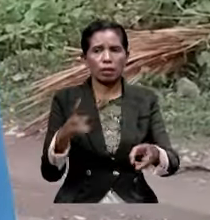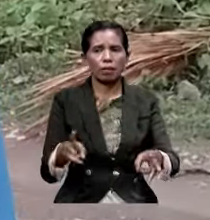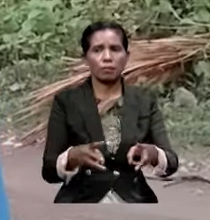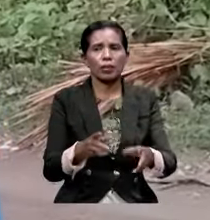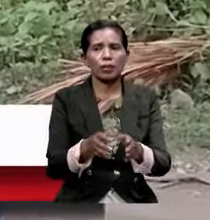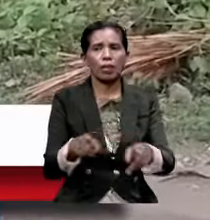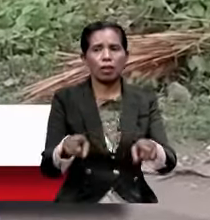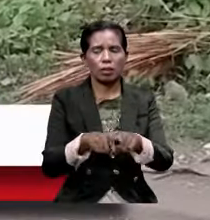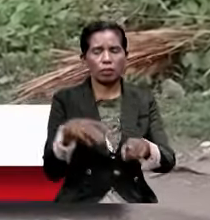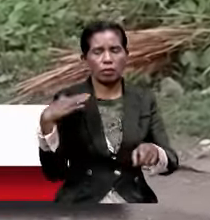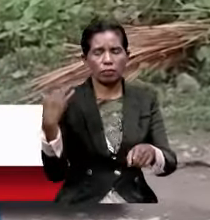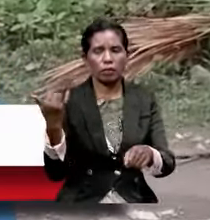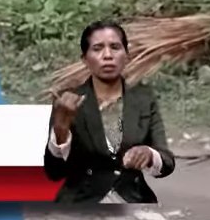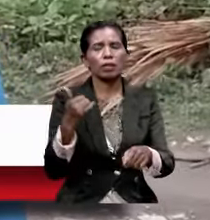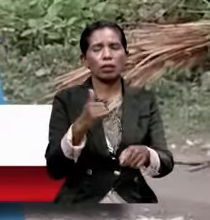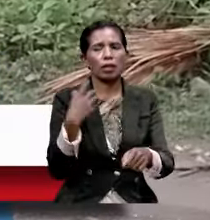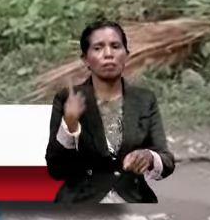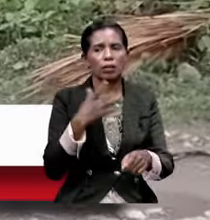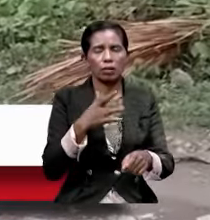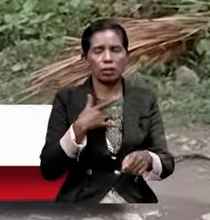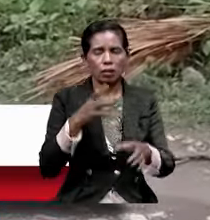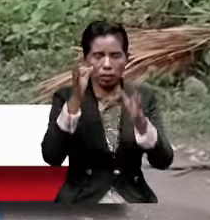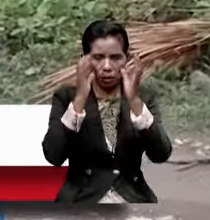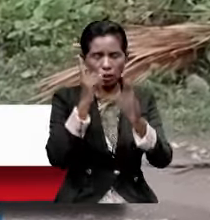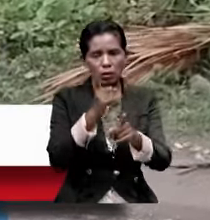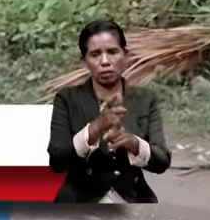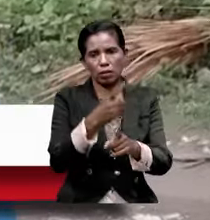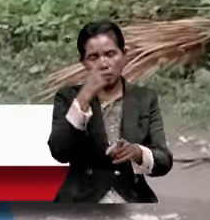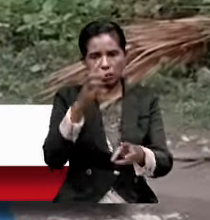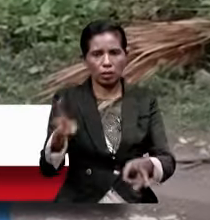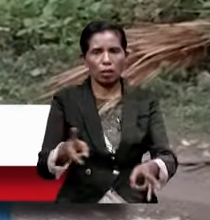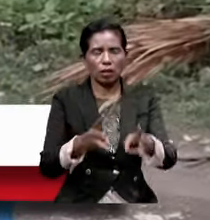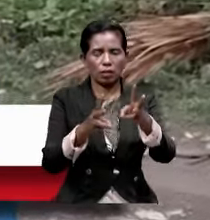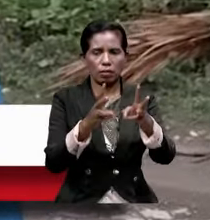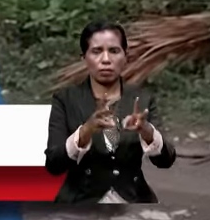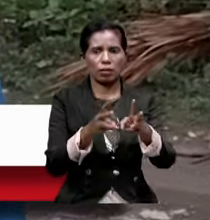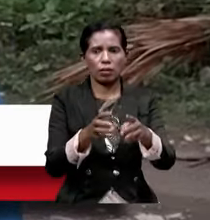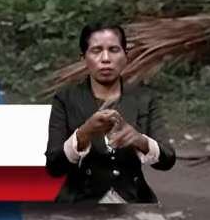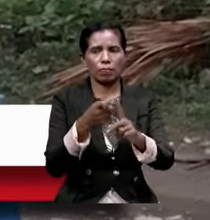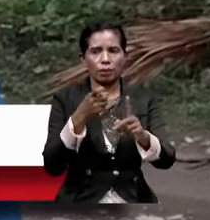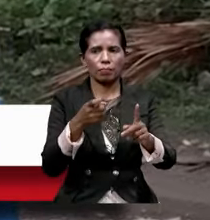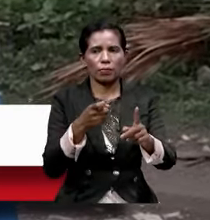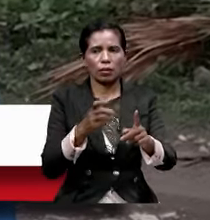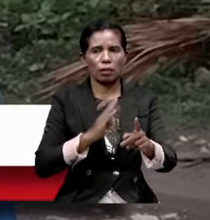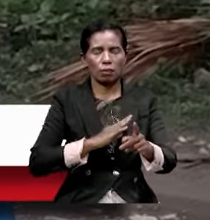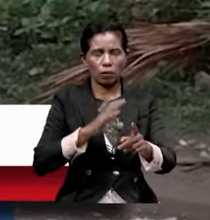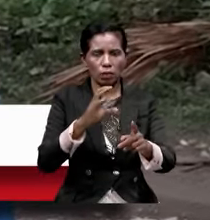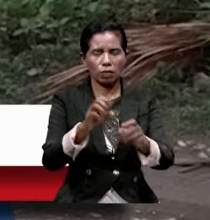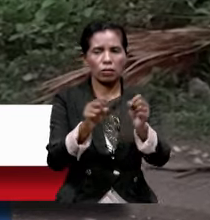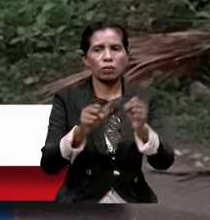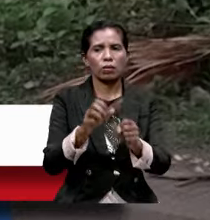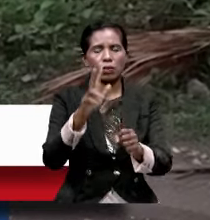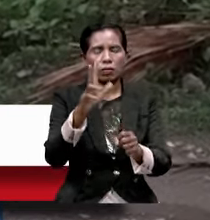Zoventuri ya sa Husi Suku Babulu. Ami sinti tris de tempes tamba amnya kondisi dalane be maka Husi ami komposto sam suku tolo. Husi